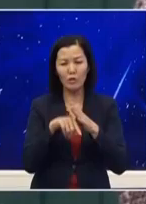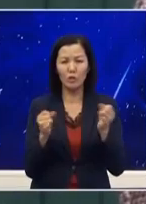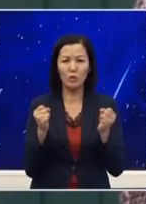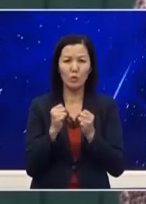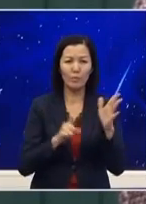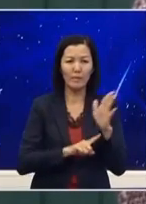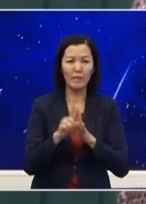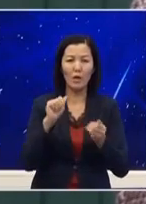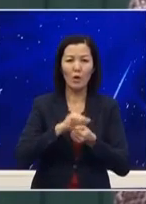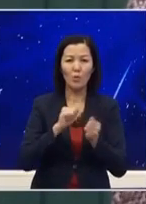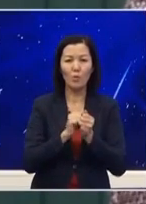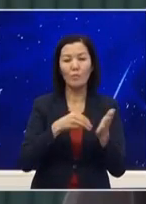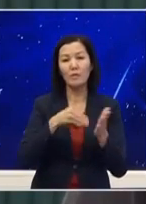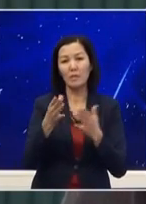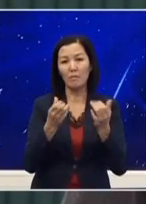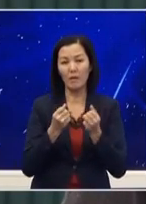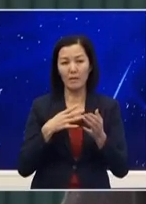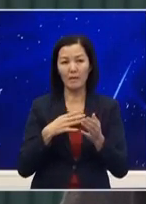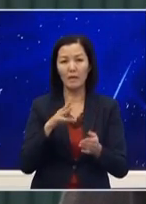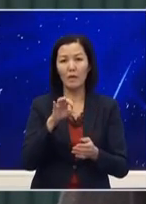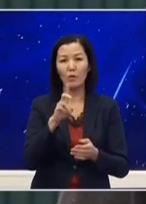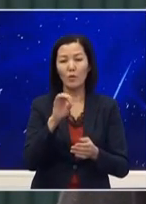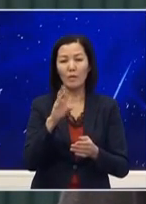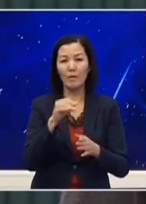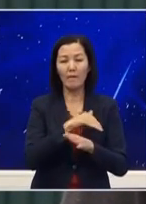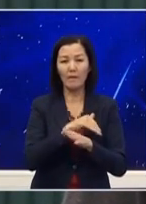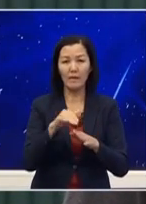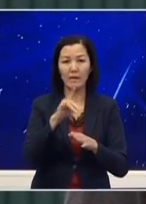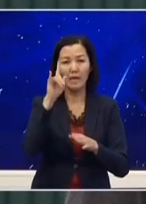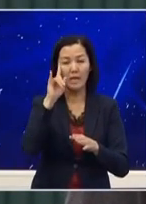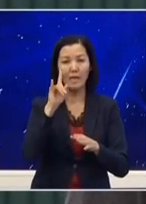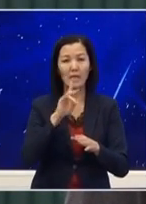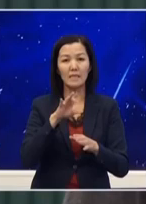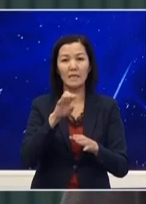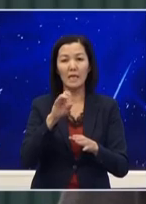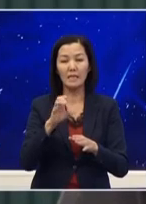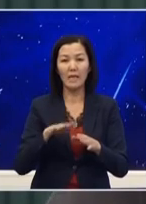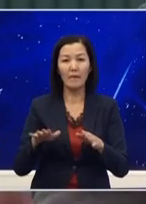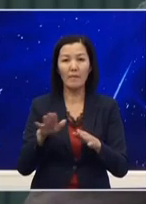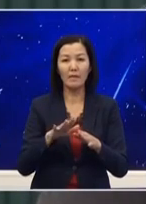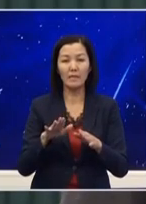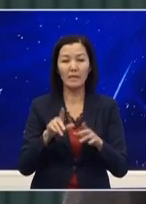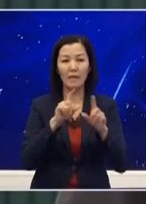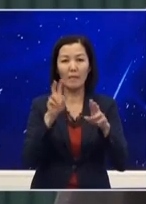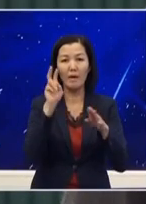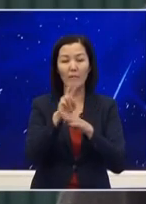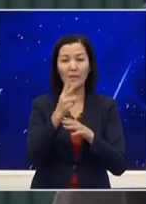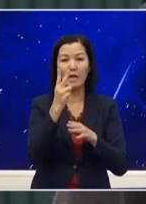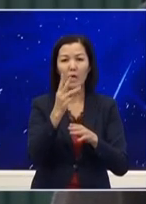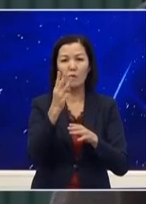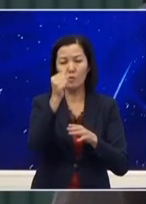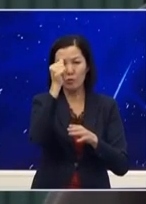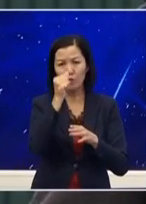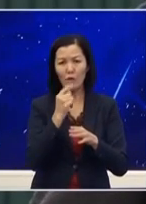жоғынан көмір сатып алдым, дейді ол. Төлебай бай көшесінде Қазтранс аймақ деген организацияға бардық қой. Ой, аға, 2 ай, 3 ай жүргендер бар,